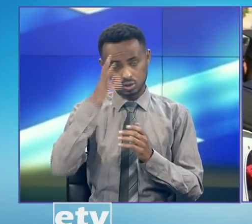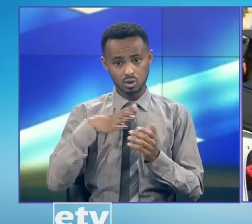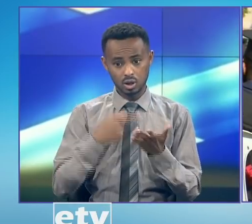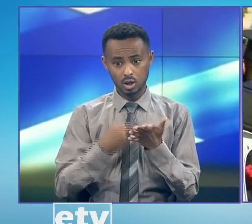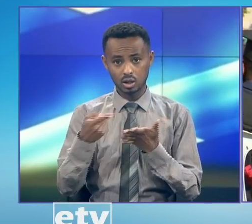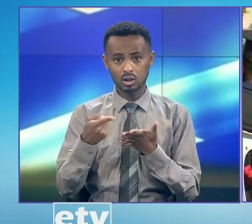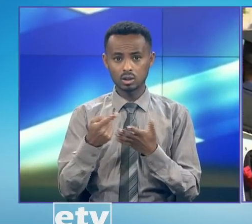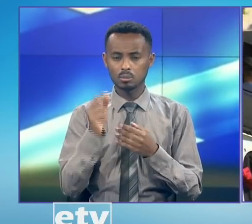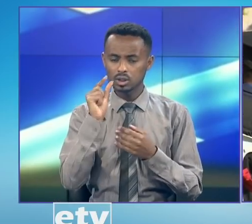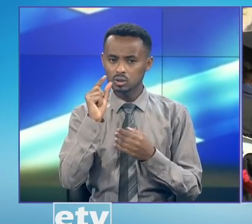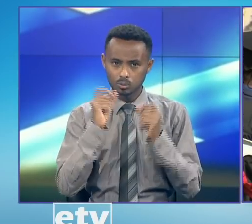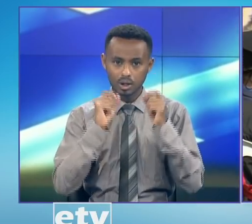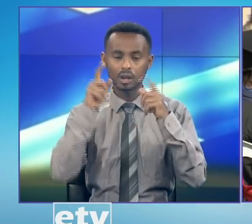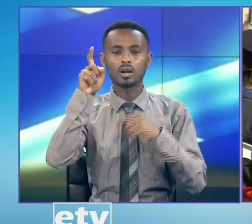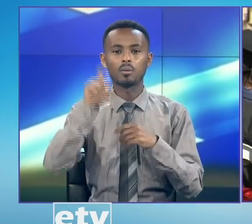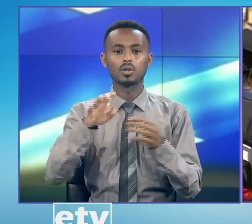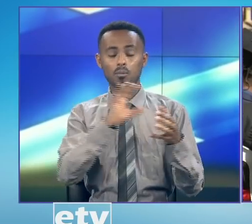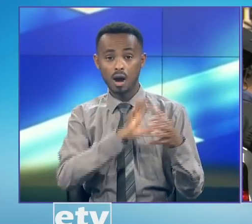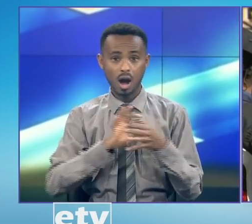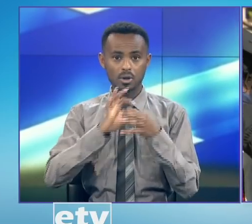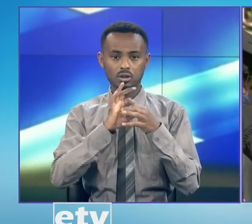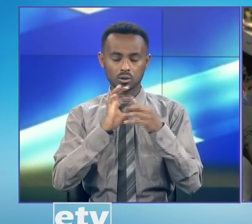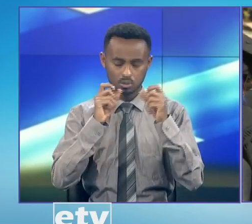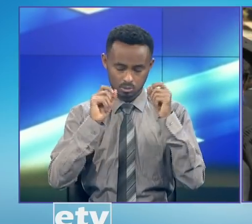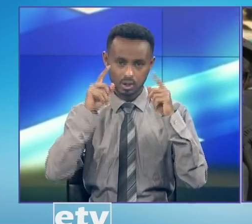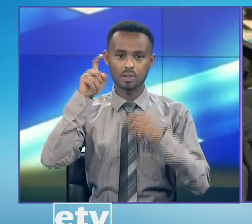ያንን አትሊስት መረዳት አለበት ማህበረሰቡ።